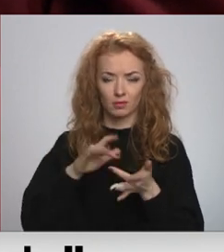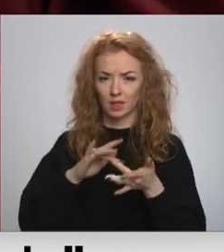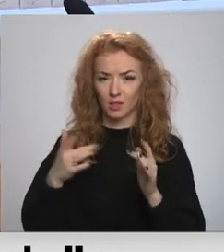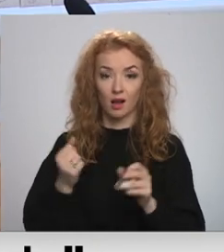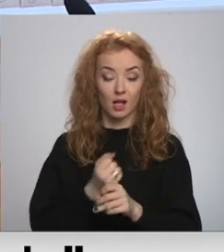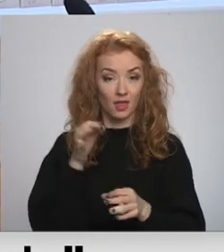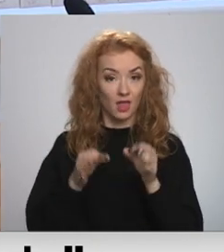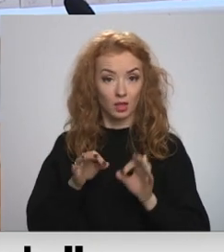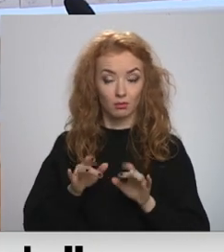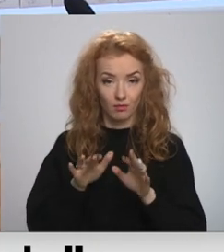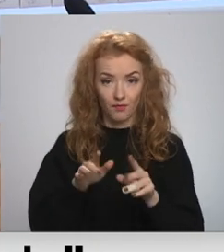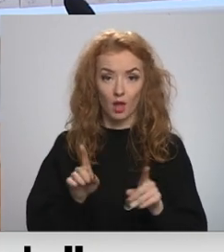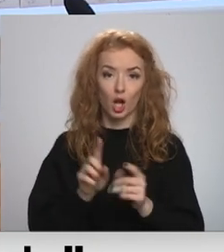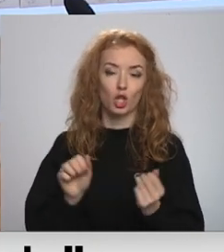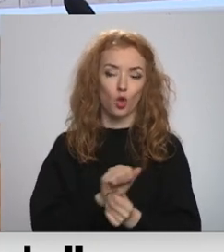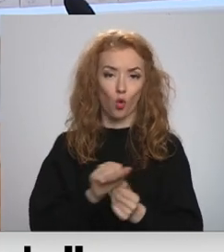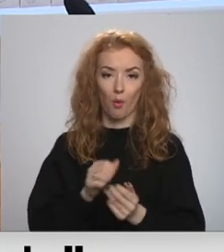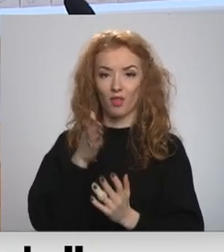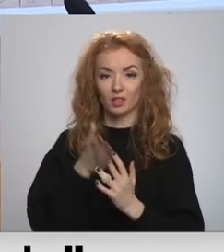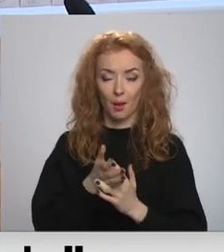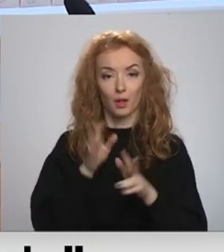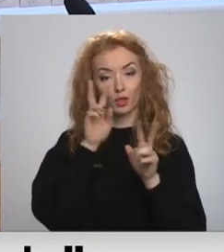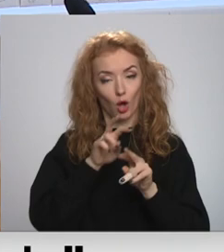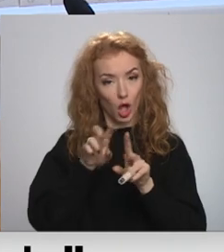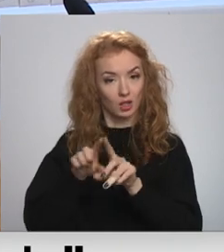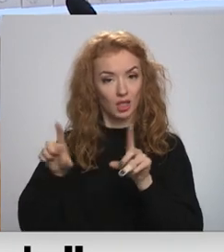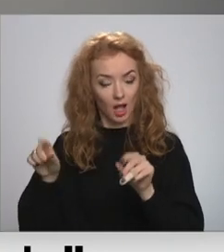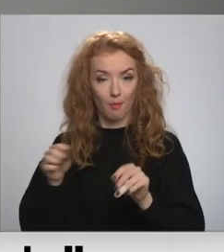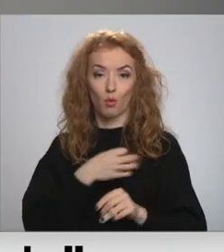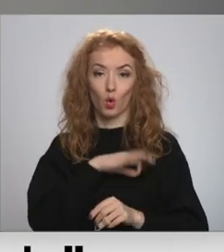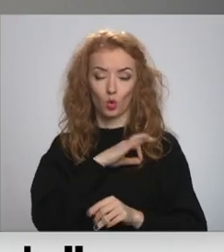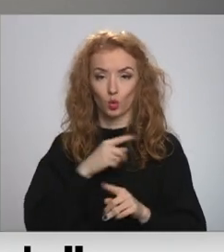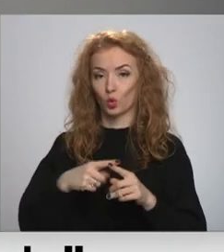tiesvedības process, bet arī dokumentu aprite starp izmeklēšanas iestādēm, prokuratūru un tiesām.